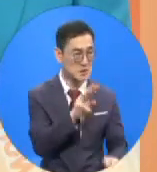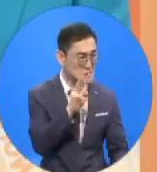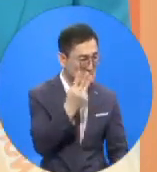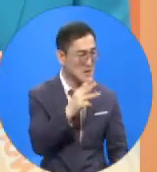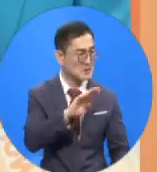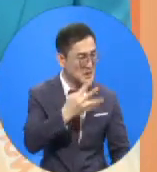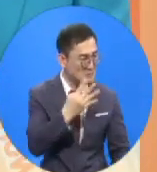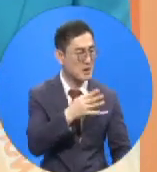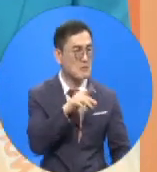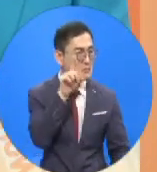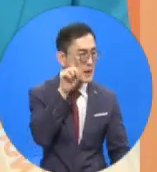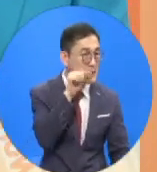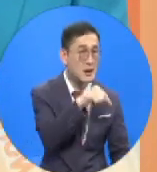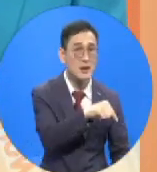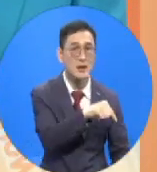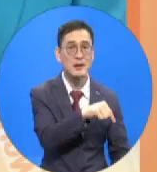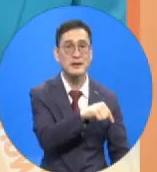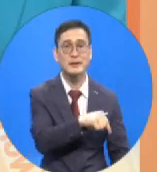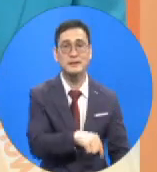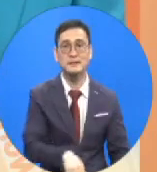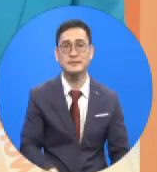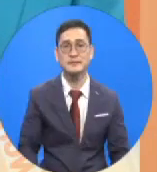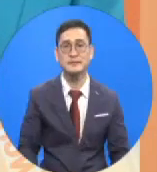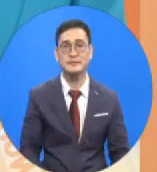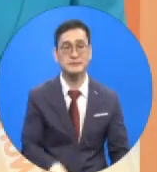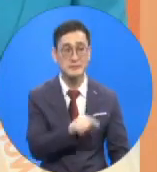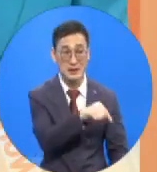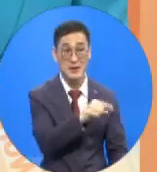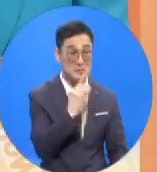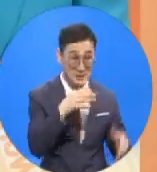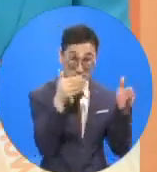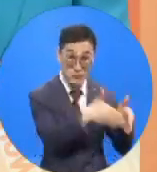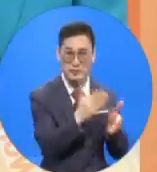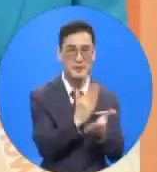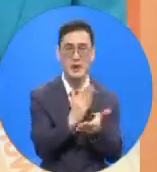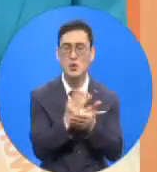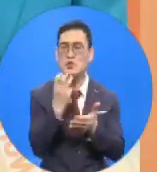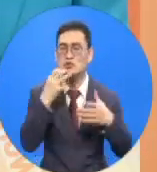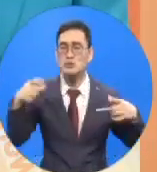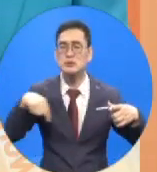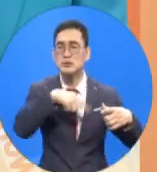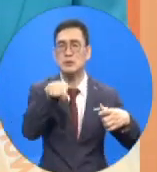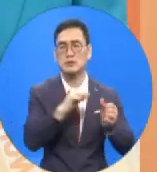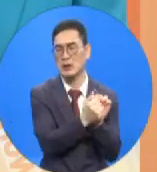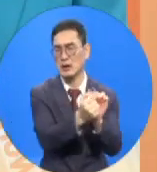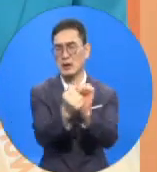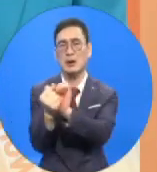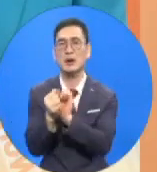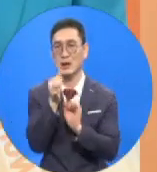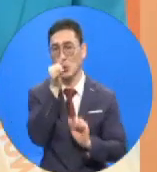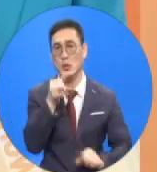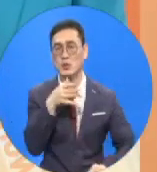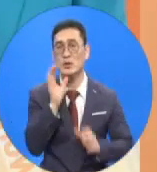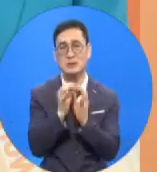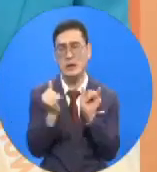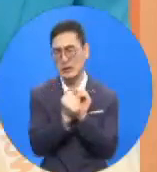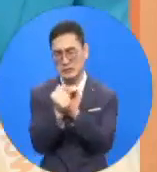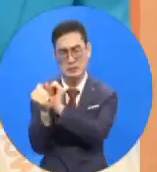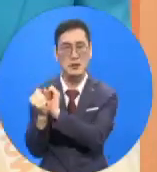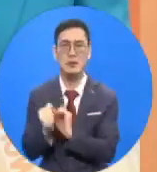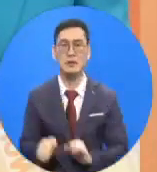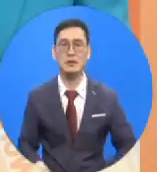것이 아니고 수도권에서 지방으로 지 확산 3가 지속이 되고 있고 고령자 중심의 무증상 감염 이 확산이 되는 상태에서